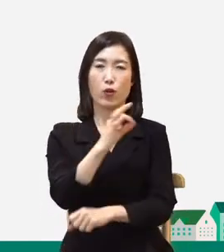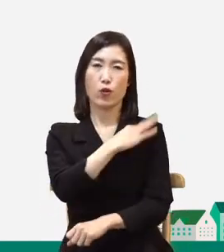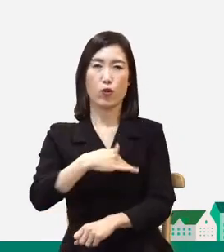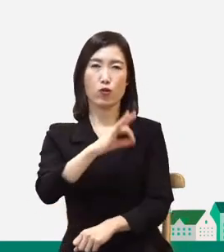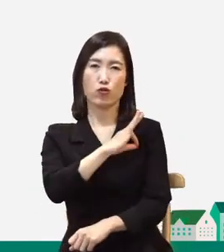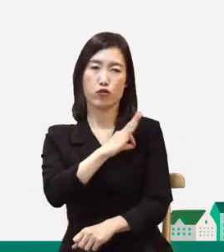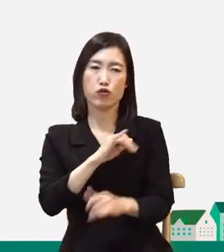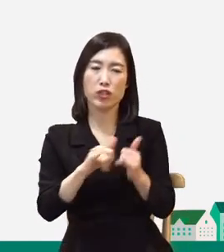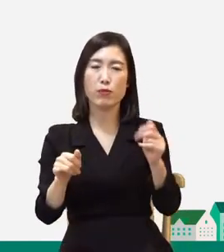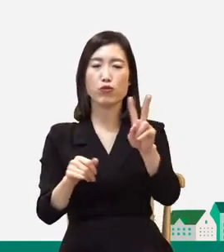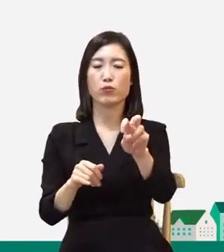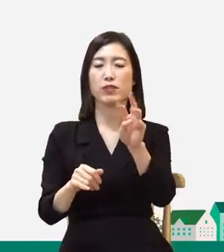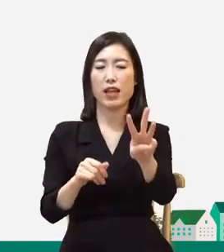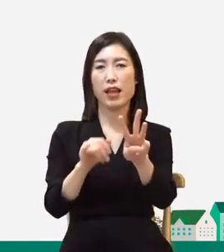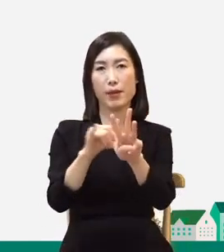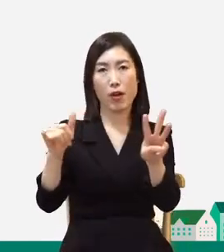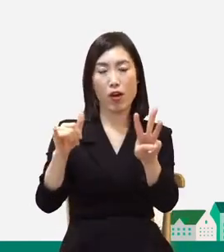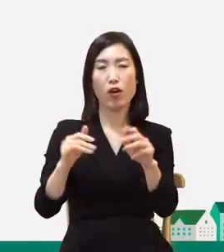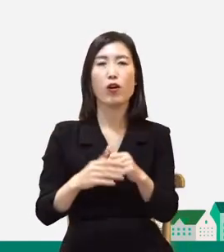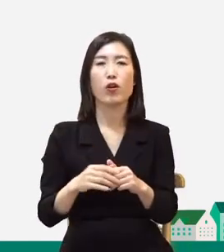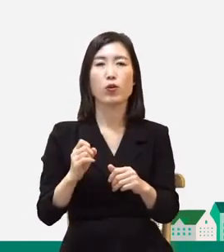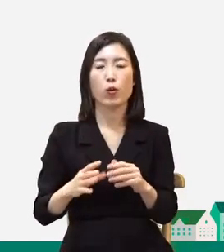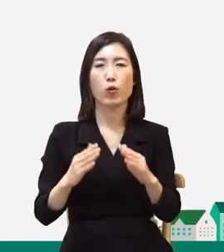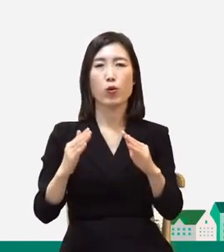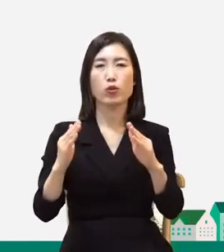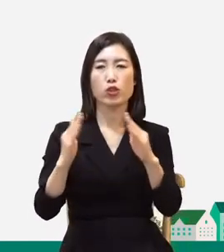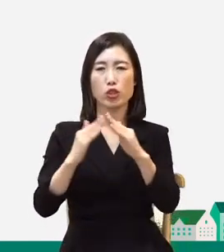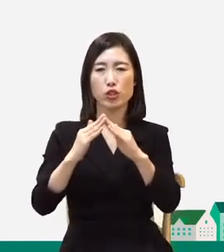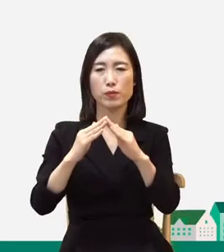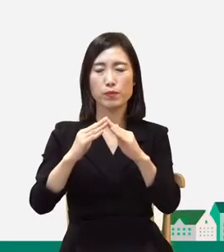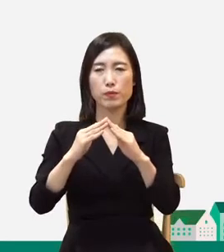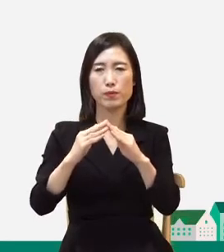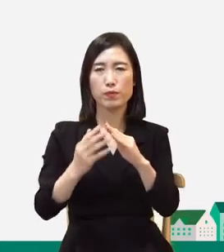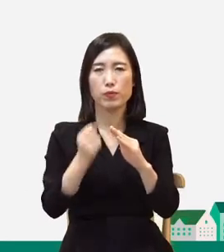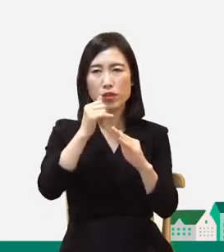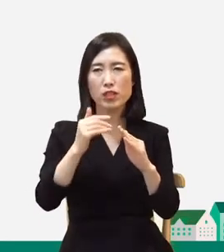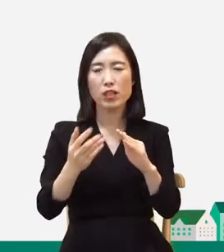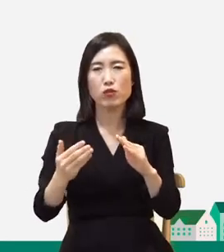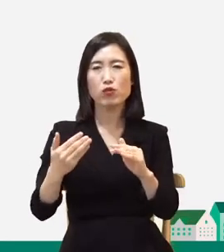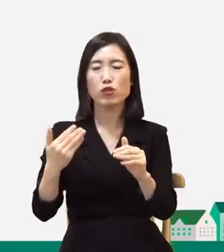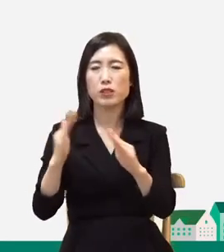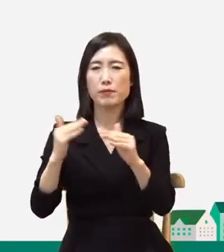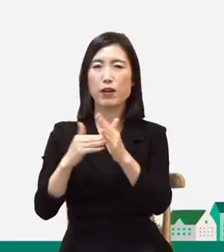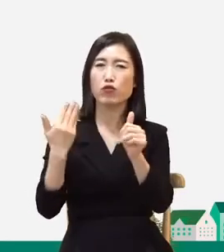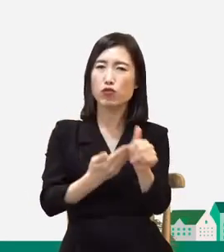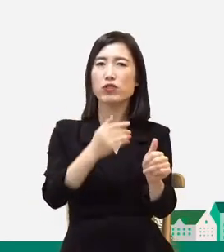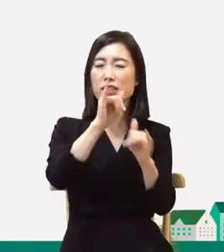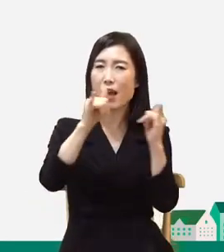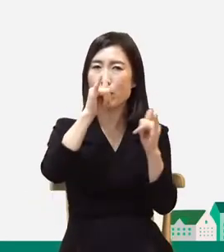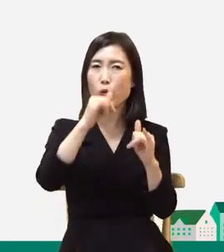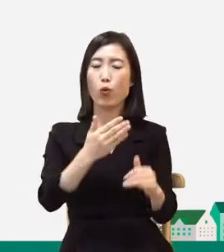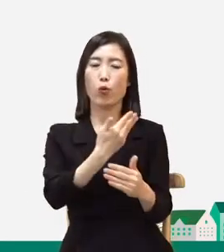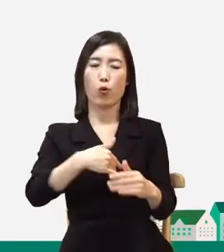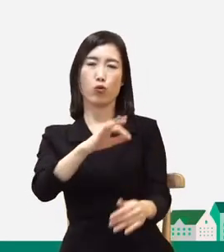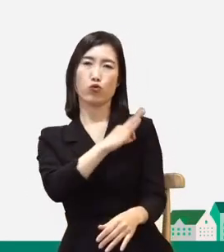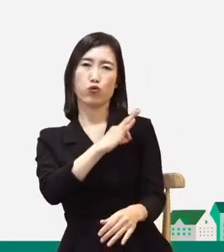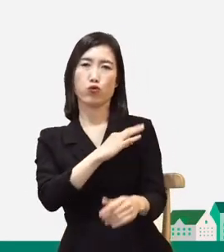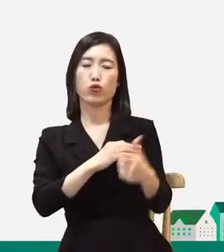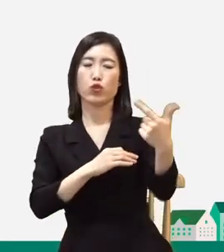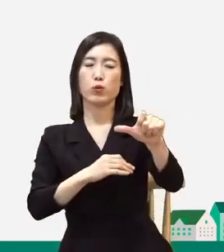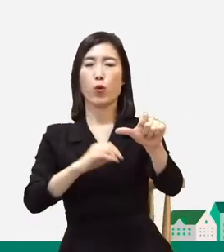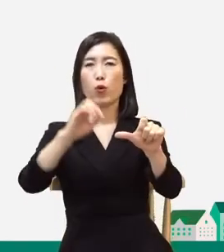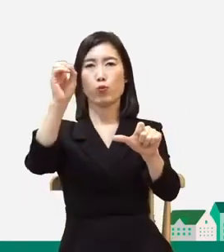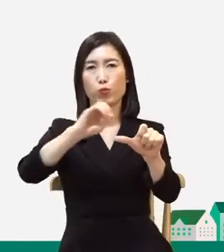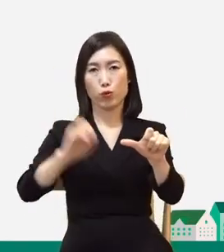기초생활수급자는 23분이셨고요. 주거급여만 수령하는 차상위수급자도 3분이라 총 수급자는